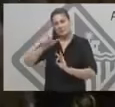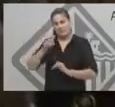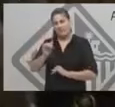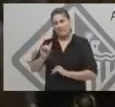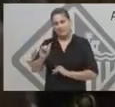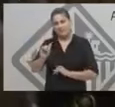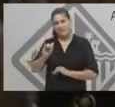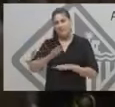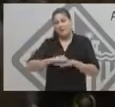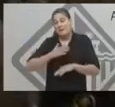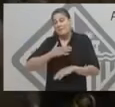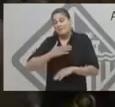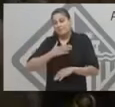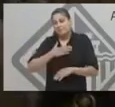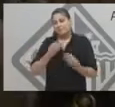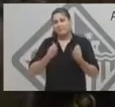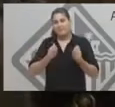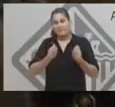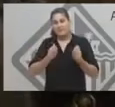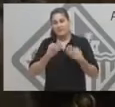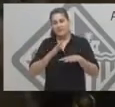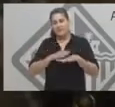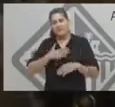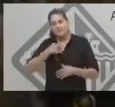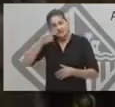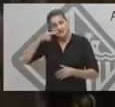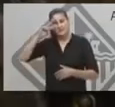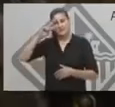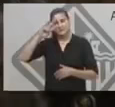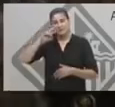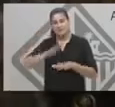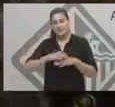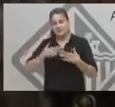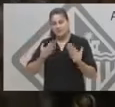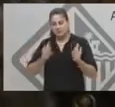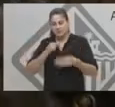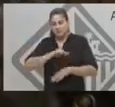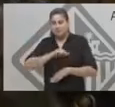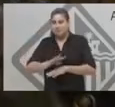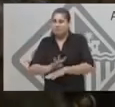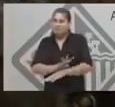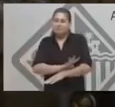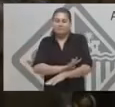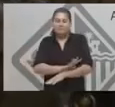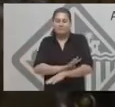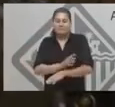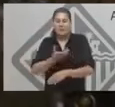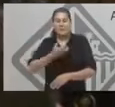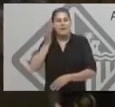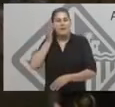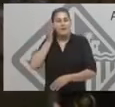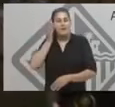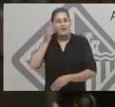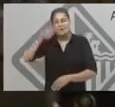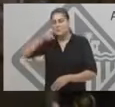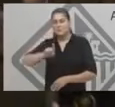i que per les meves vivències i les meves experiències per jo ha estat la millor batllessa de Palma.